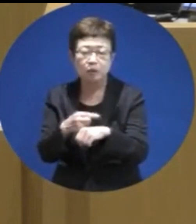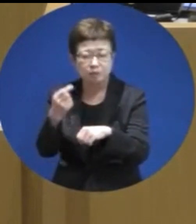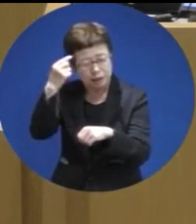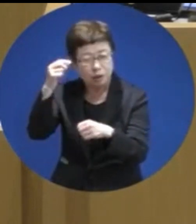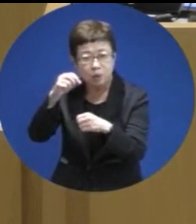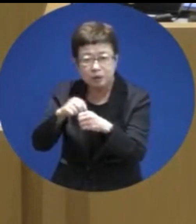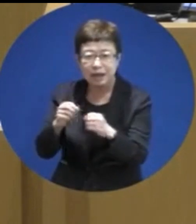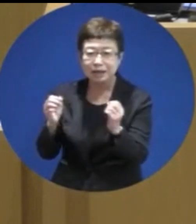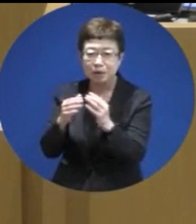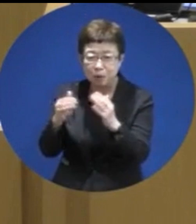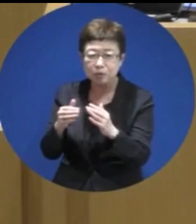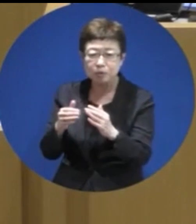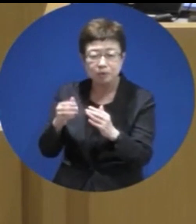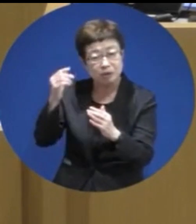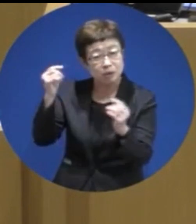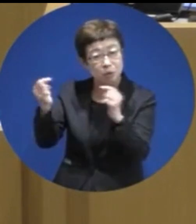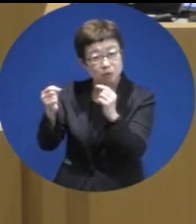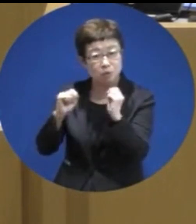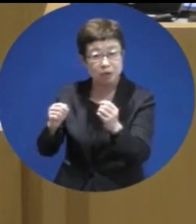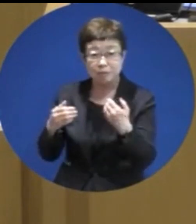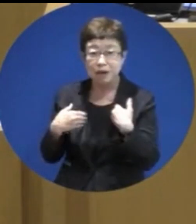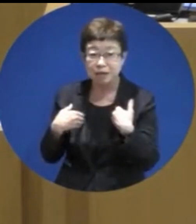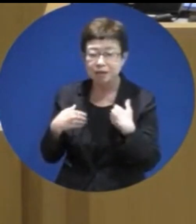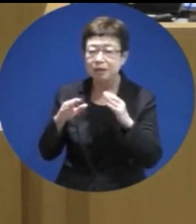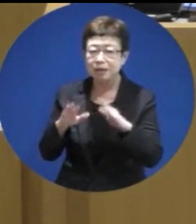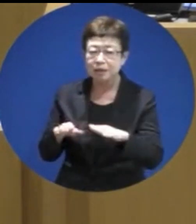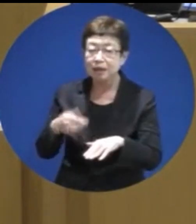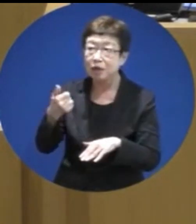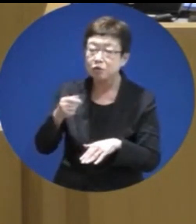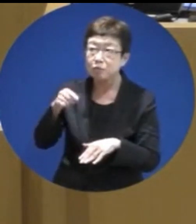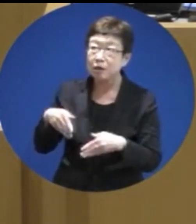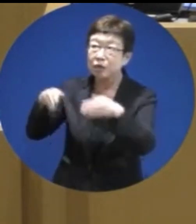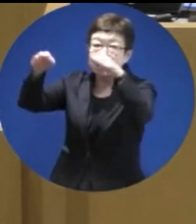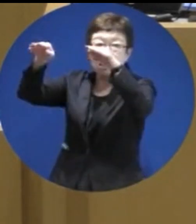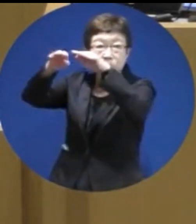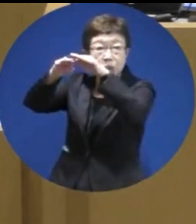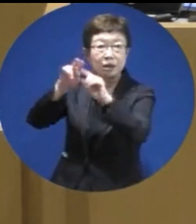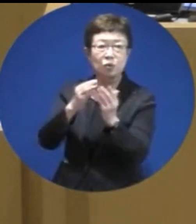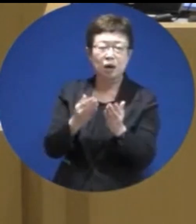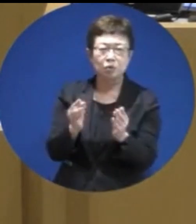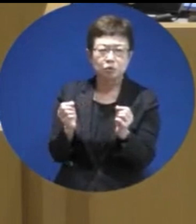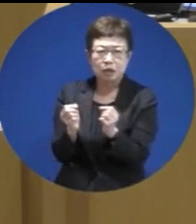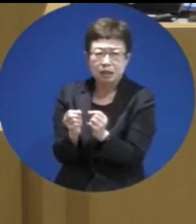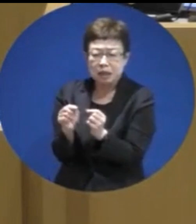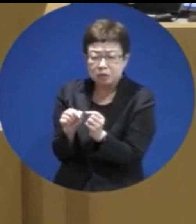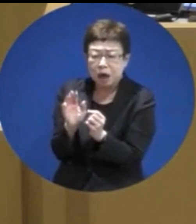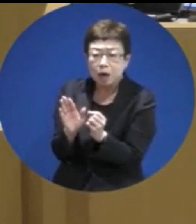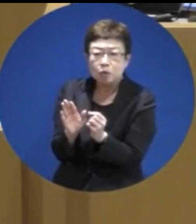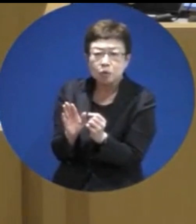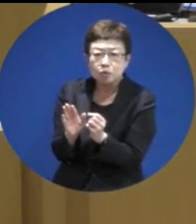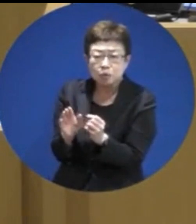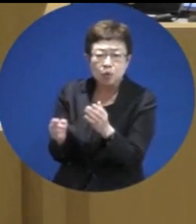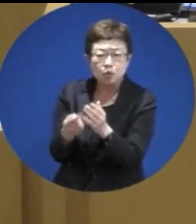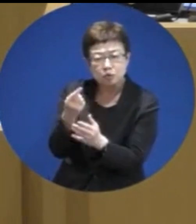考慮した議論並びに交渉を行うべきです。現在150メートルの建物が小学校に隣接することによって生